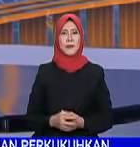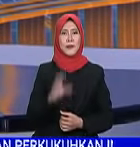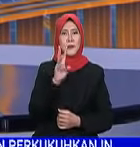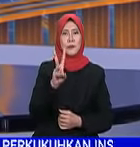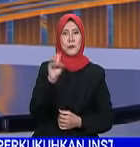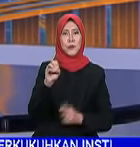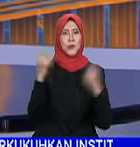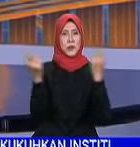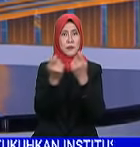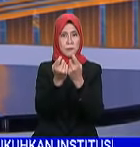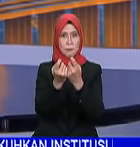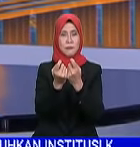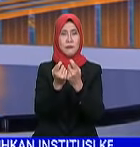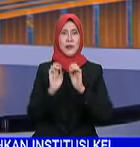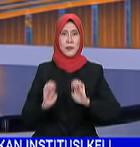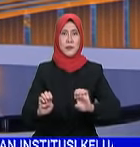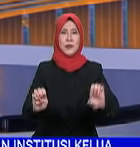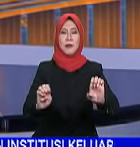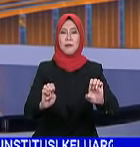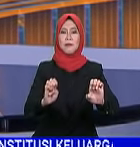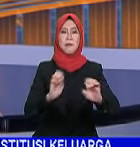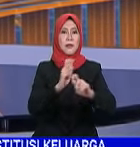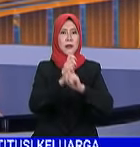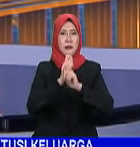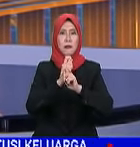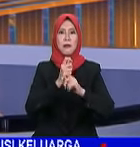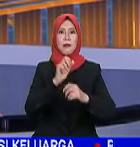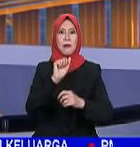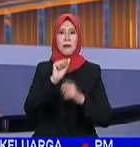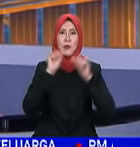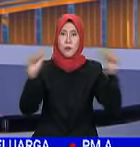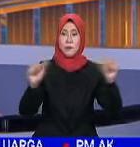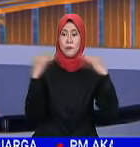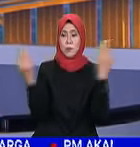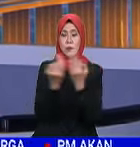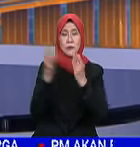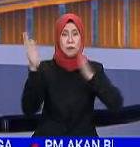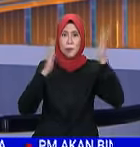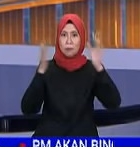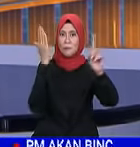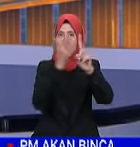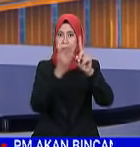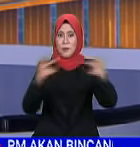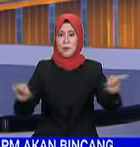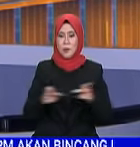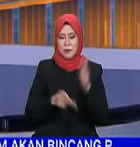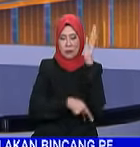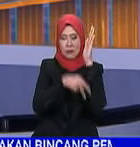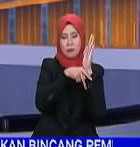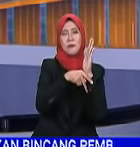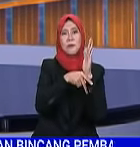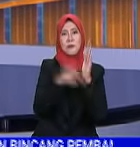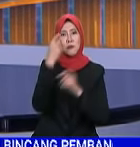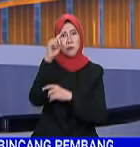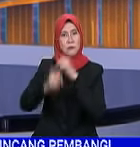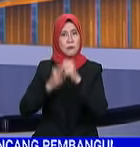60 pasukan tindak balas kecemasan pertahanan awam CDERT Keluarga Malaysia disasarkan di kawasan parlimen seluruh negara